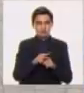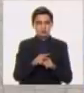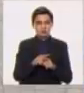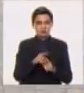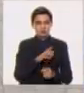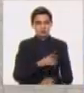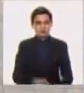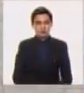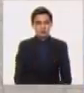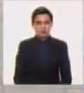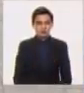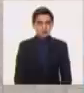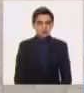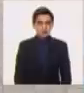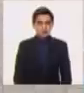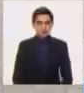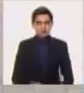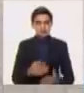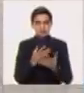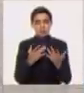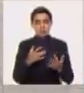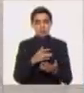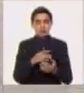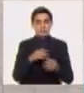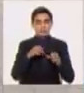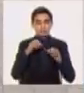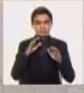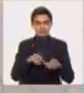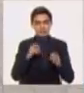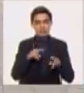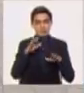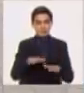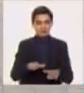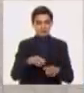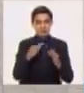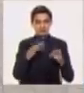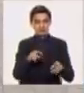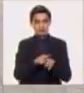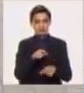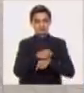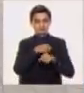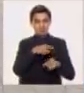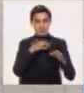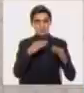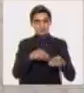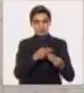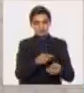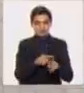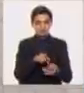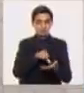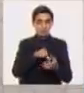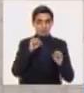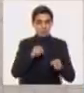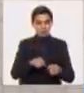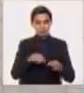берілген. Каким образом количество мест разрешенных? Қоғамның билікпен арадағы осындай әдіспен тілдесуін барынша қолжетімдетуге митинг